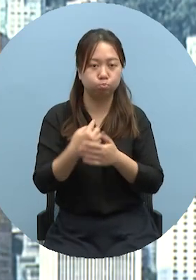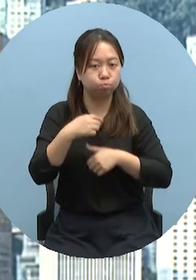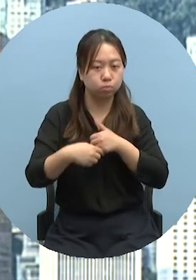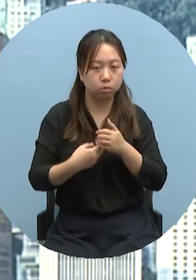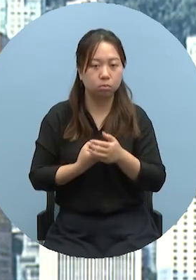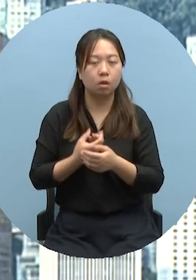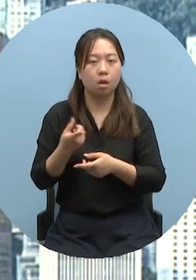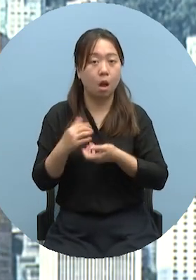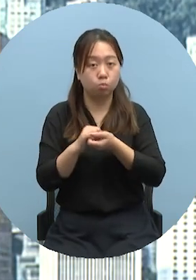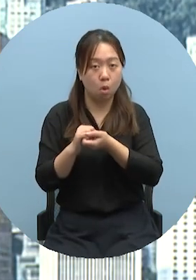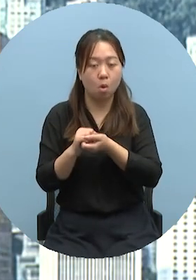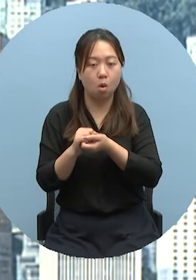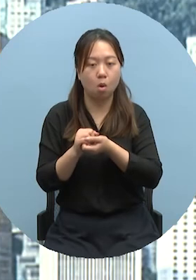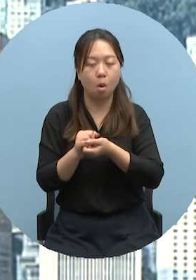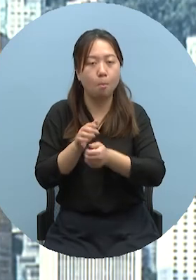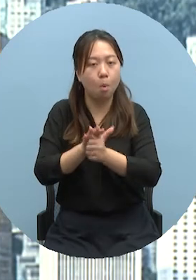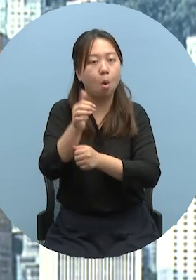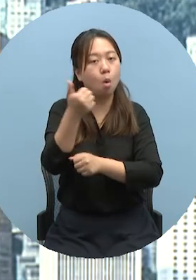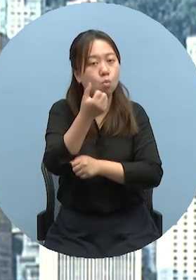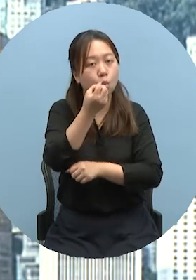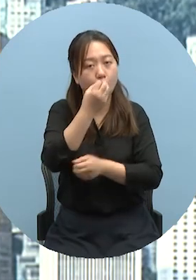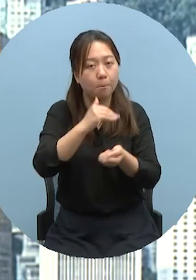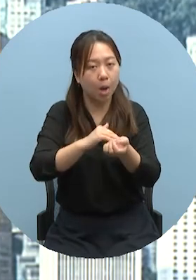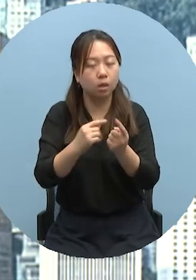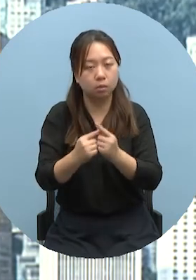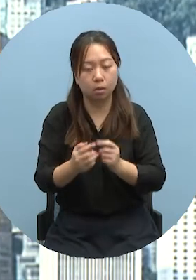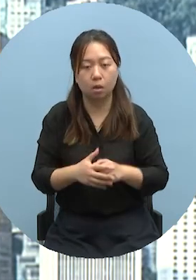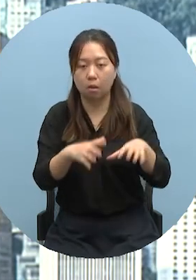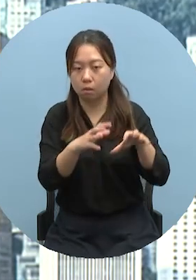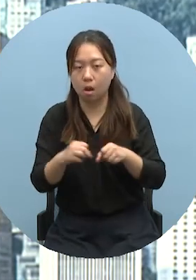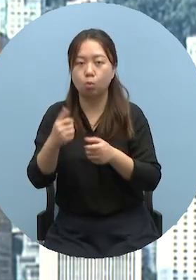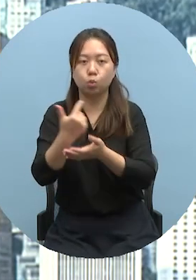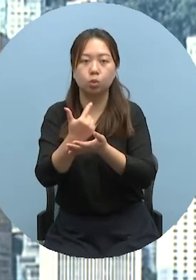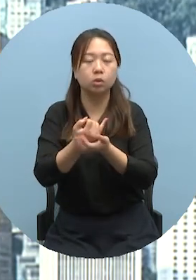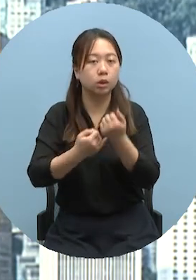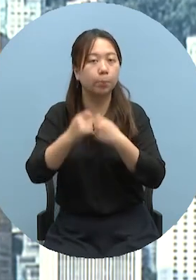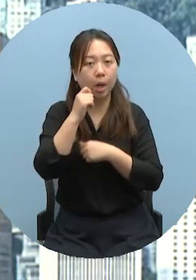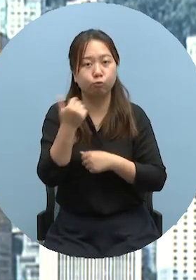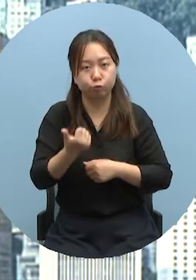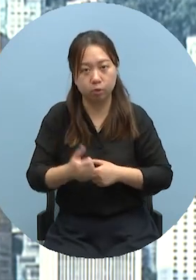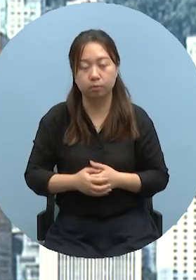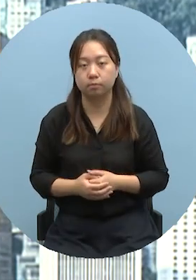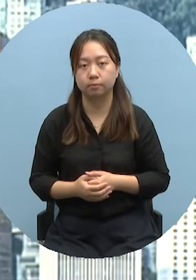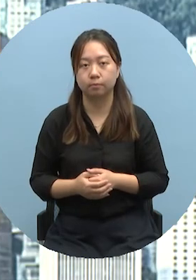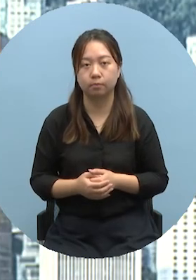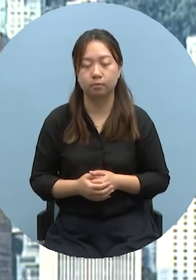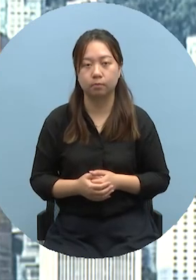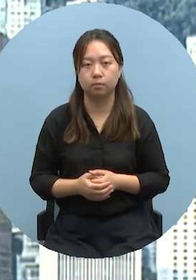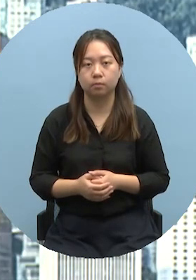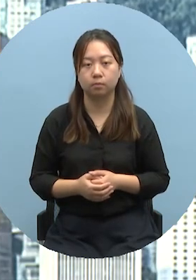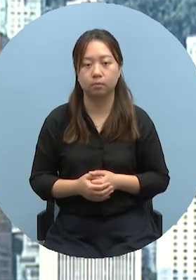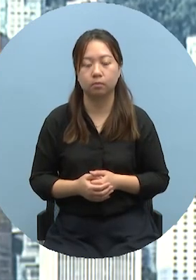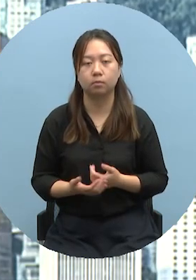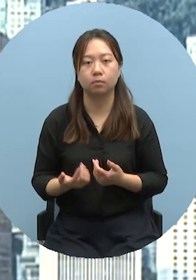呢個合作機制咧係幫到香港嘅病患者救翻一條寶貴嘅生命嘅。我係非常